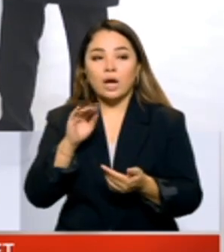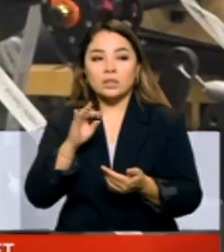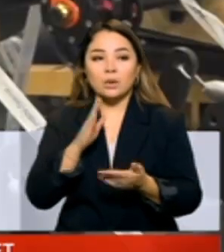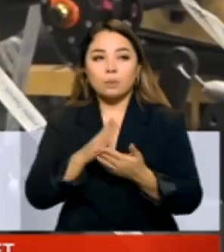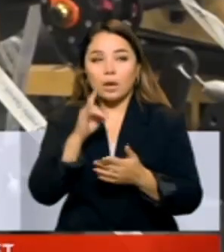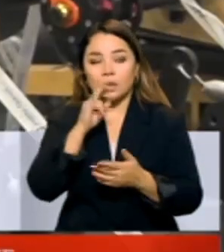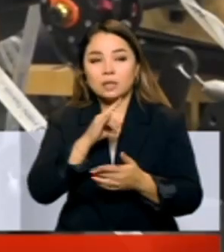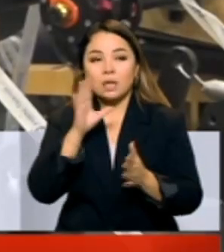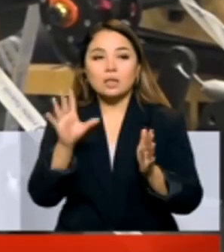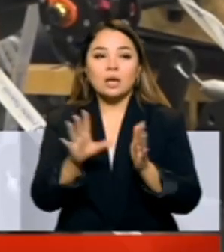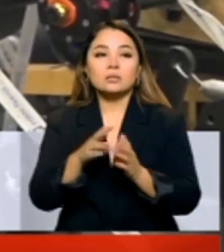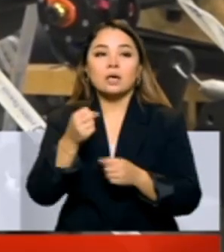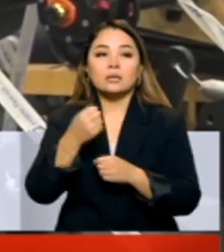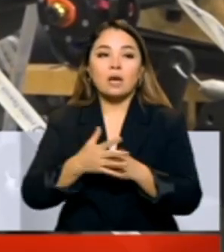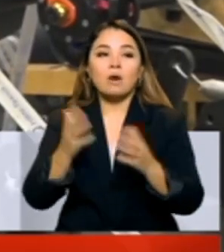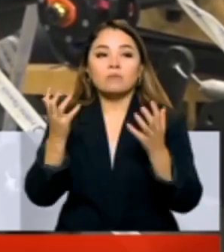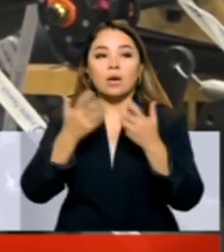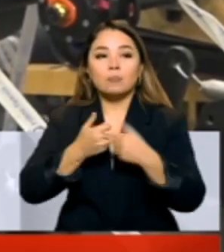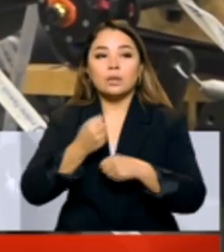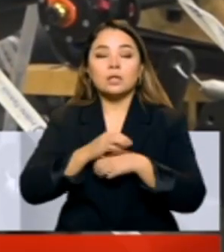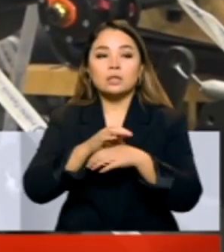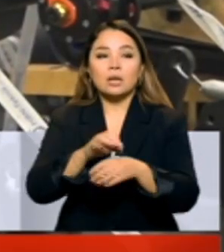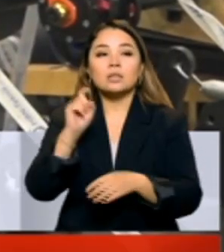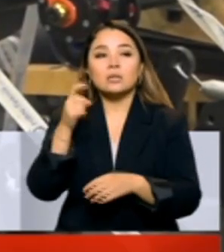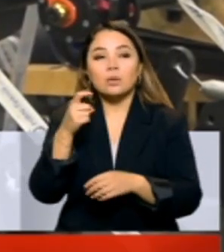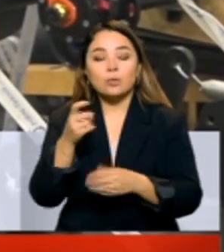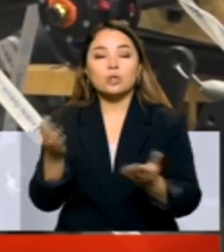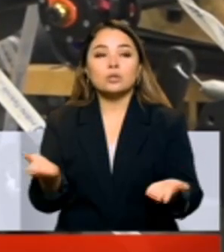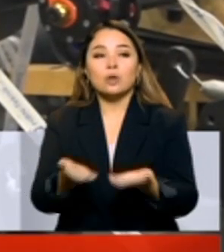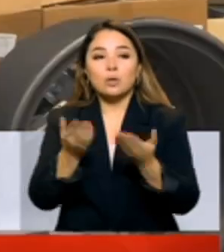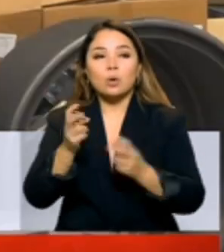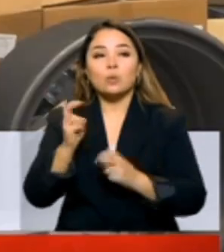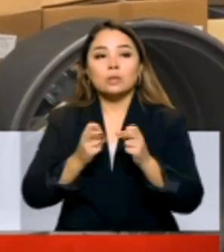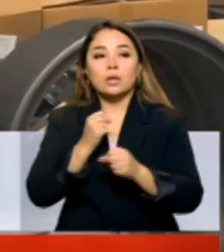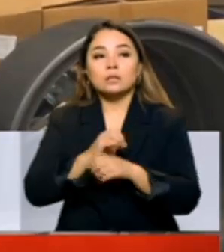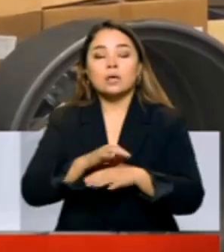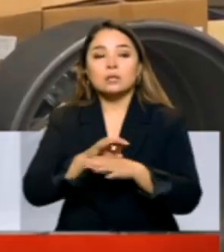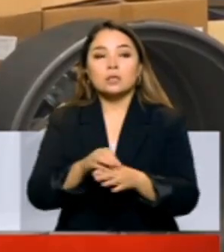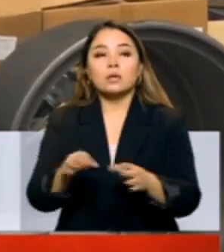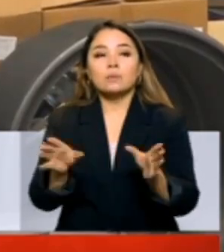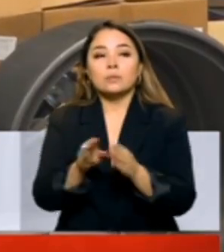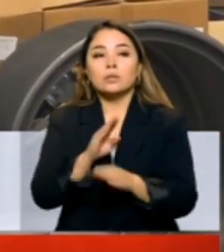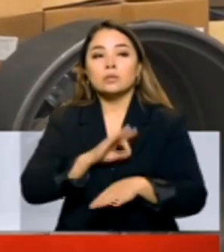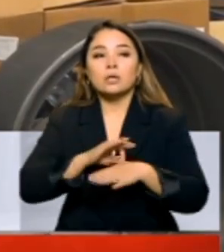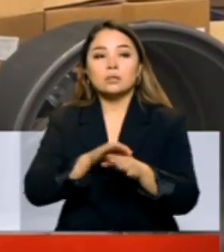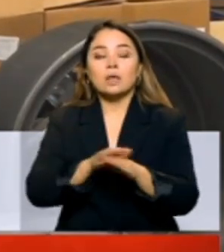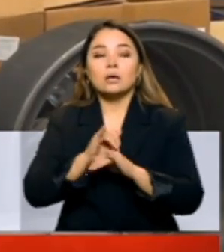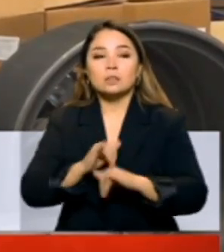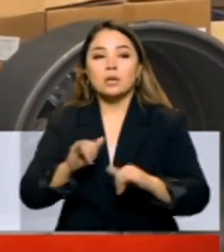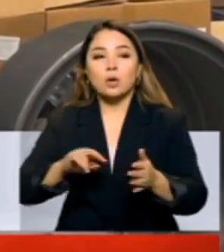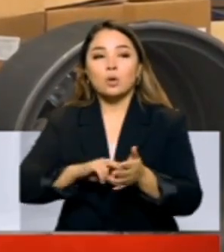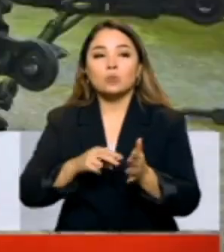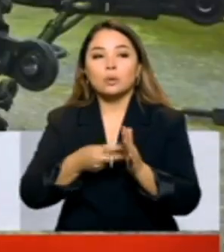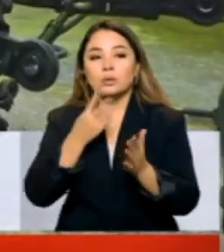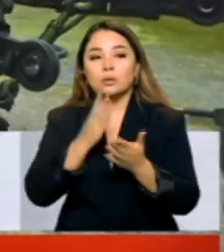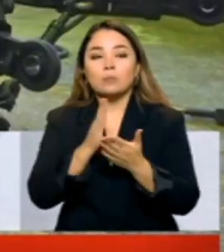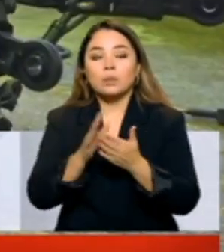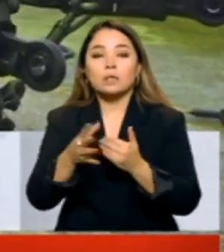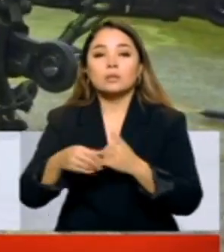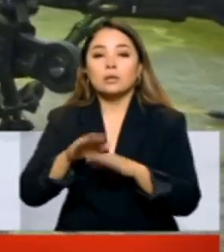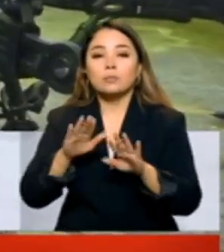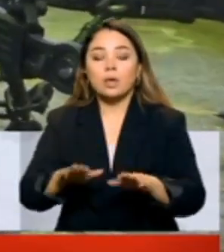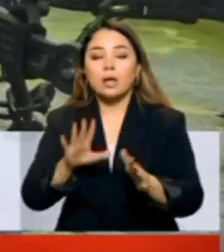жылу электростанцияларын автоматтандыру, химия және жеңіл өнеркәсіп өнімдері саласындағы өзара іс-қимылды кеңейтуге мүдделі. Өңірдің